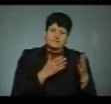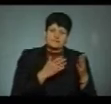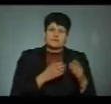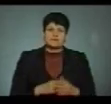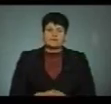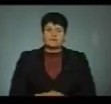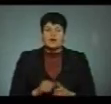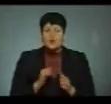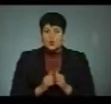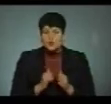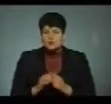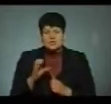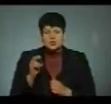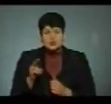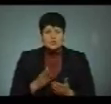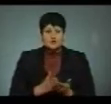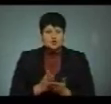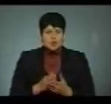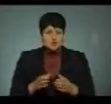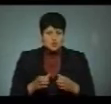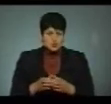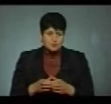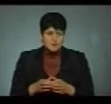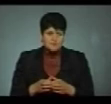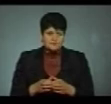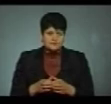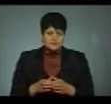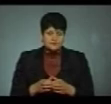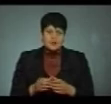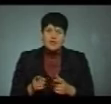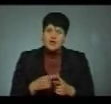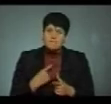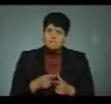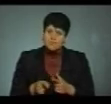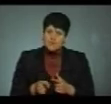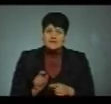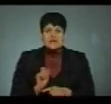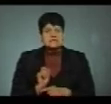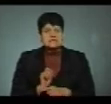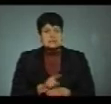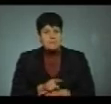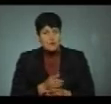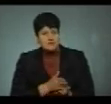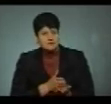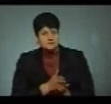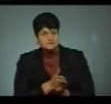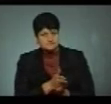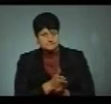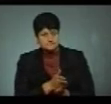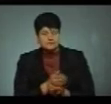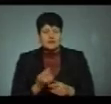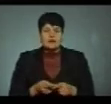Кожна соціологічна служба або на замовника орієнтується, тому що